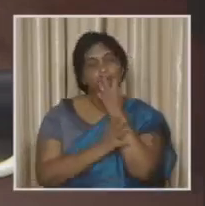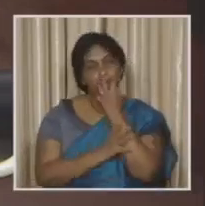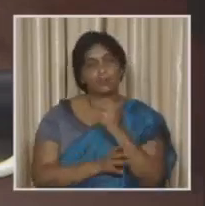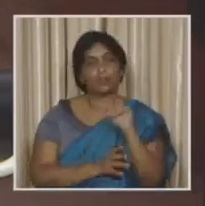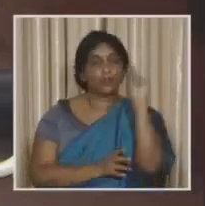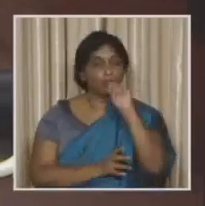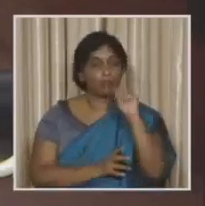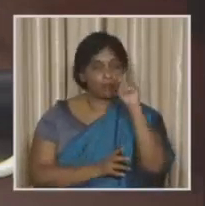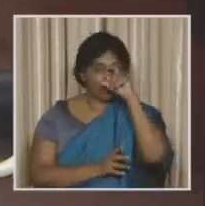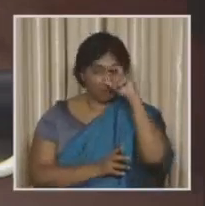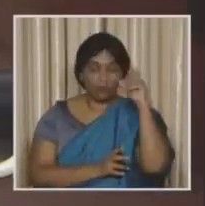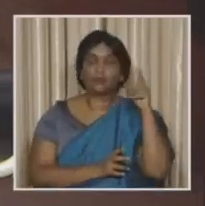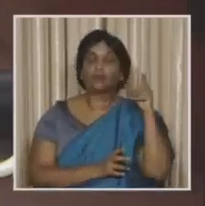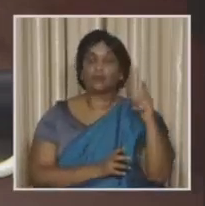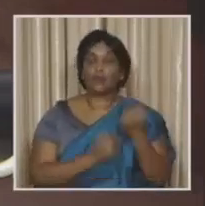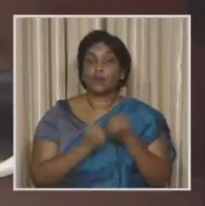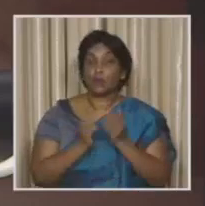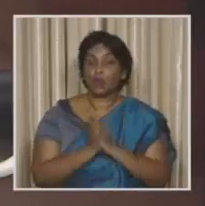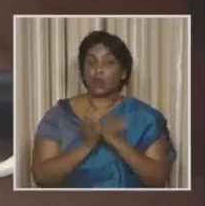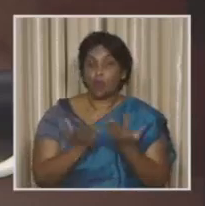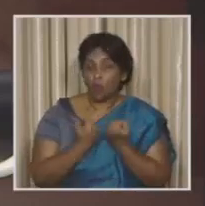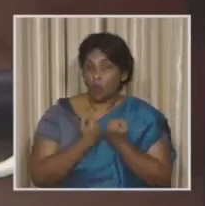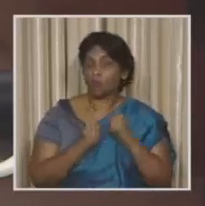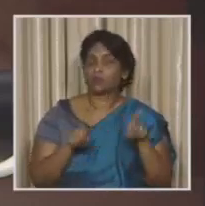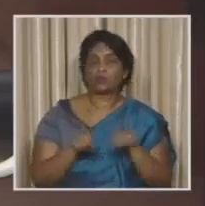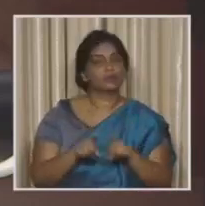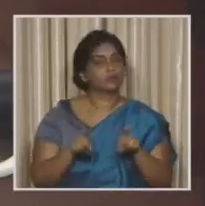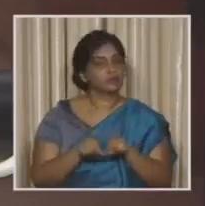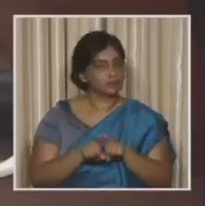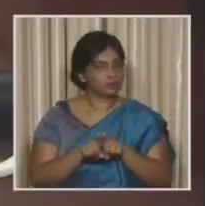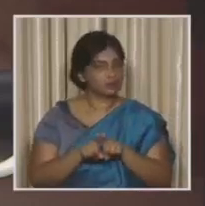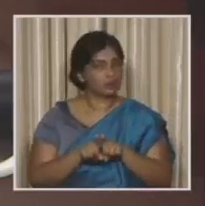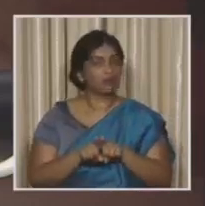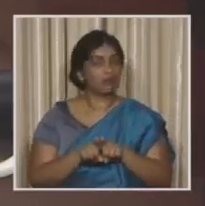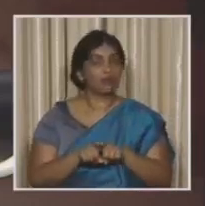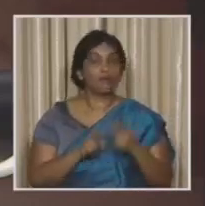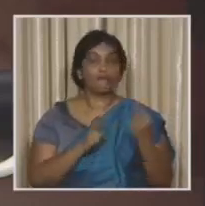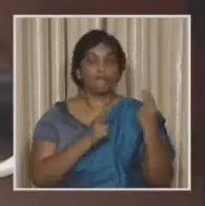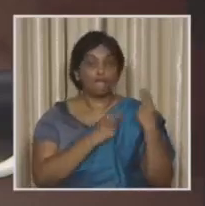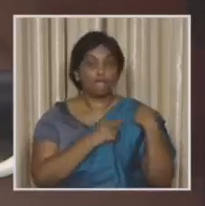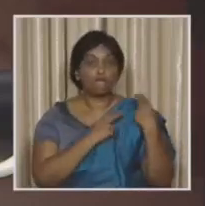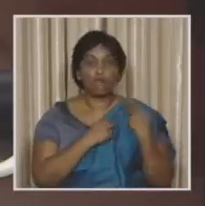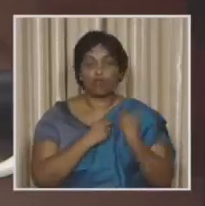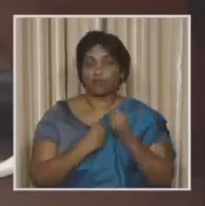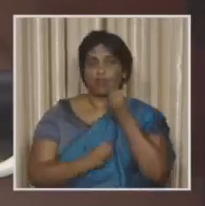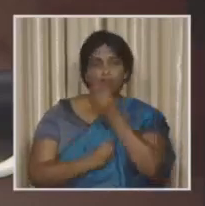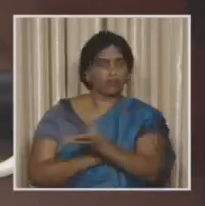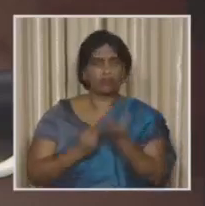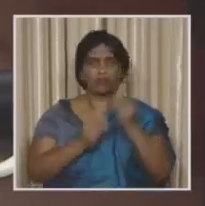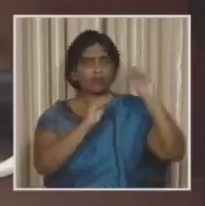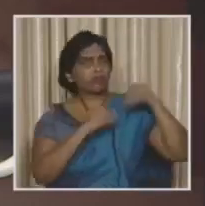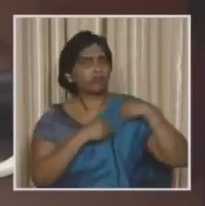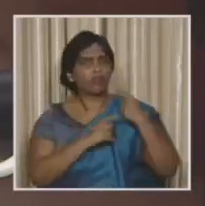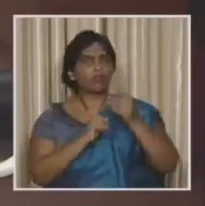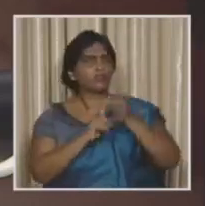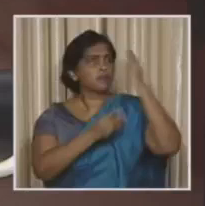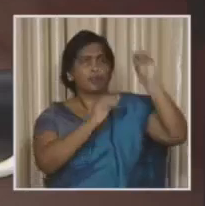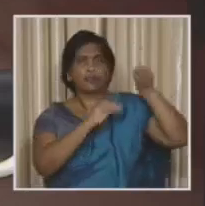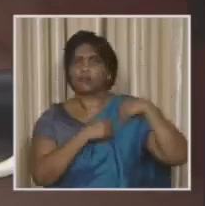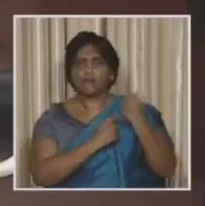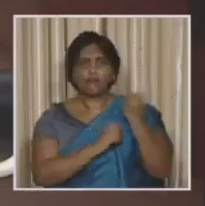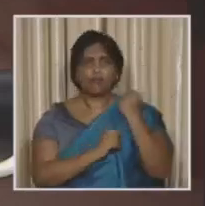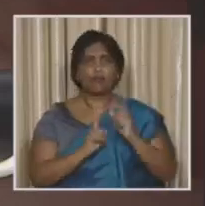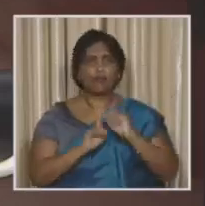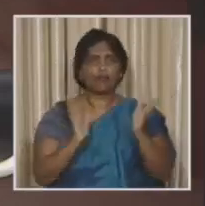මෛත්‍රීපාල සිරිසේන තමන්ට අවශ්‍ය පරිදි අවශ්‍ය නම් වගකීම් බාර දෙන්නේ නැත්නම්, වගකීම් ලෙස හැසිරෙන්න දෙන්නේ නැත්නම්